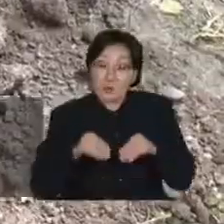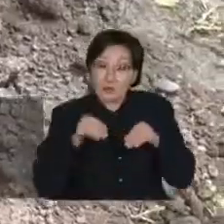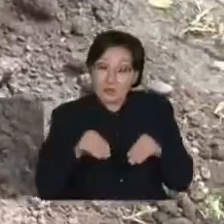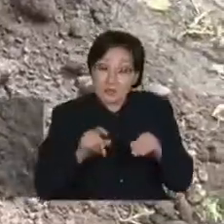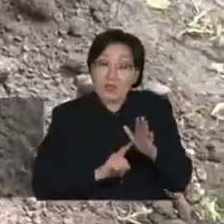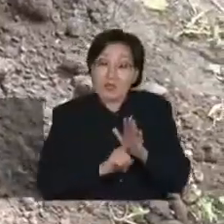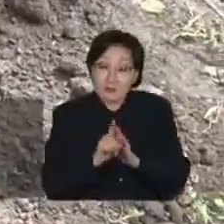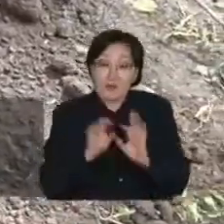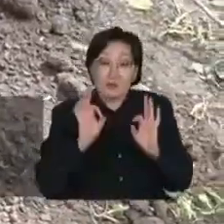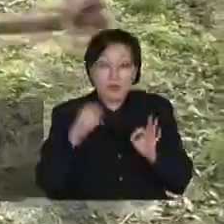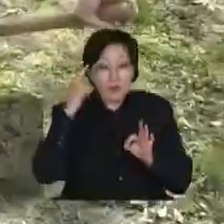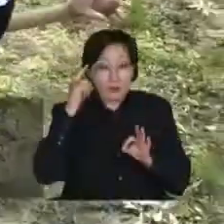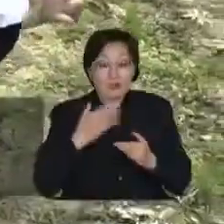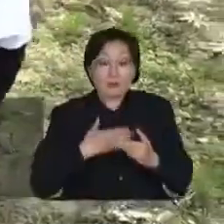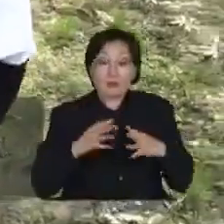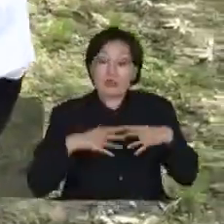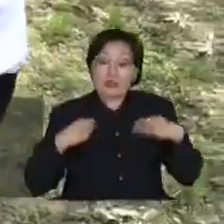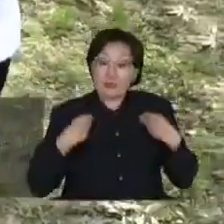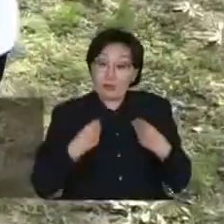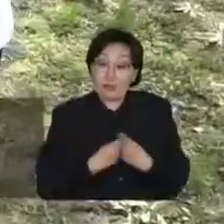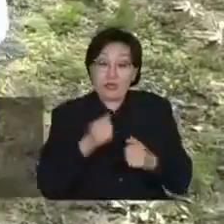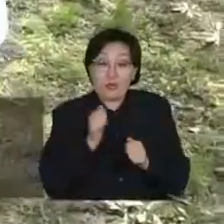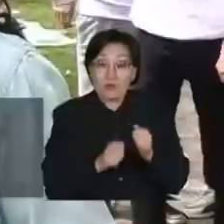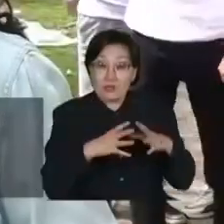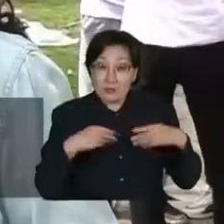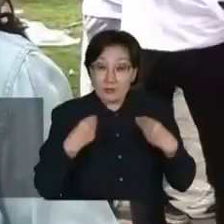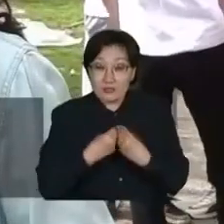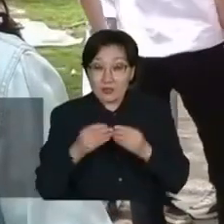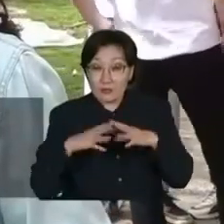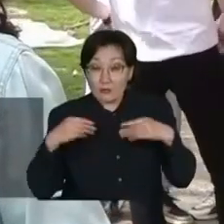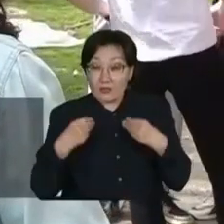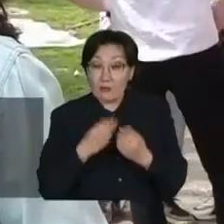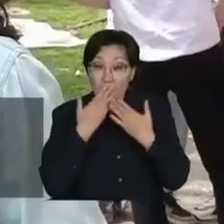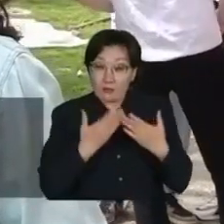бастағанымыз дұрыс болып келеді деп ойлаймын. Біздің сеніміміз бойынша әр отбасы ол махаббаттан басталу керек.